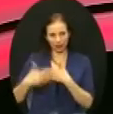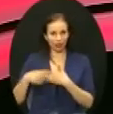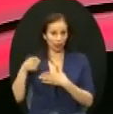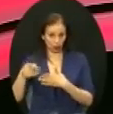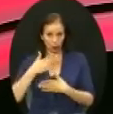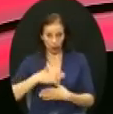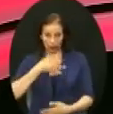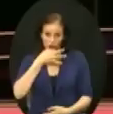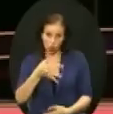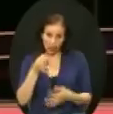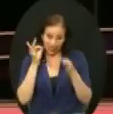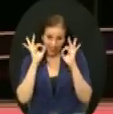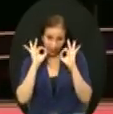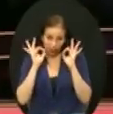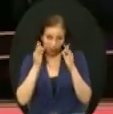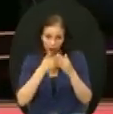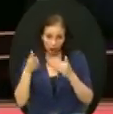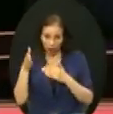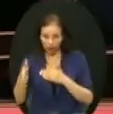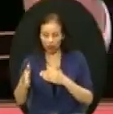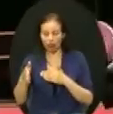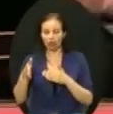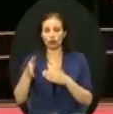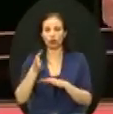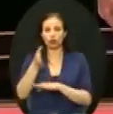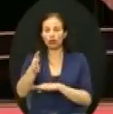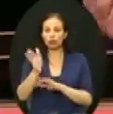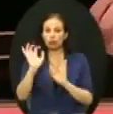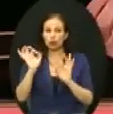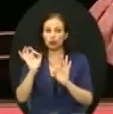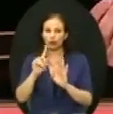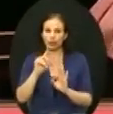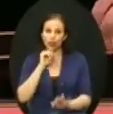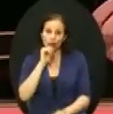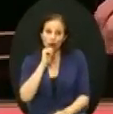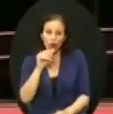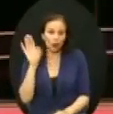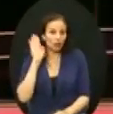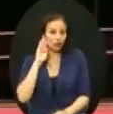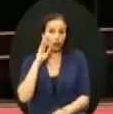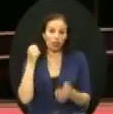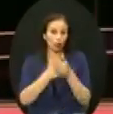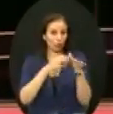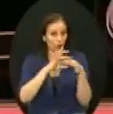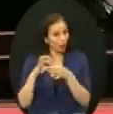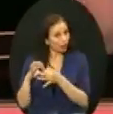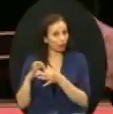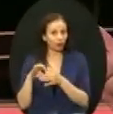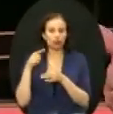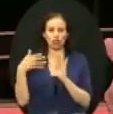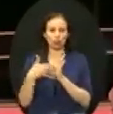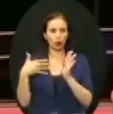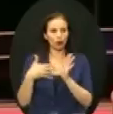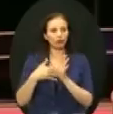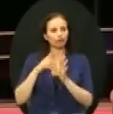לשאול שאלה ספציפית, את מכוונת את זה לכיוון מסוים, ואת לא רוצה לשמוע את סוף המשפט. וכשאת בוחנת את